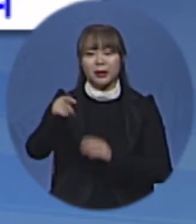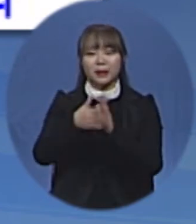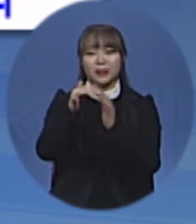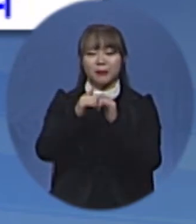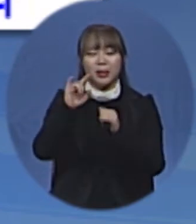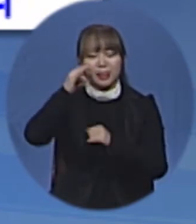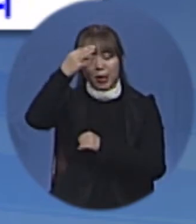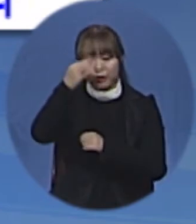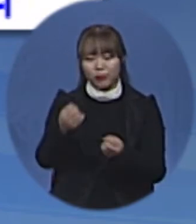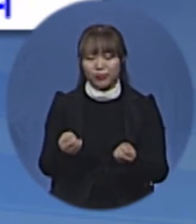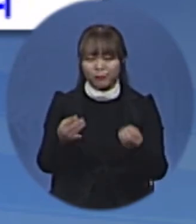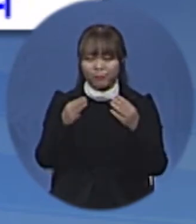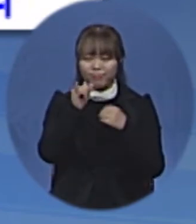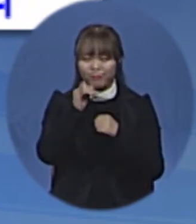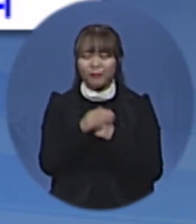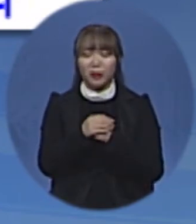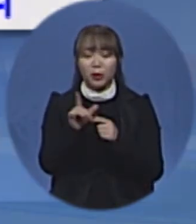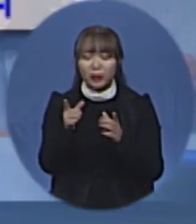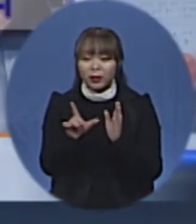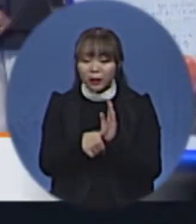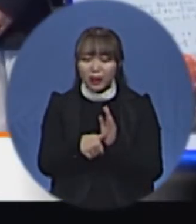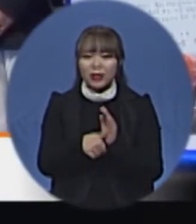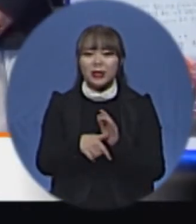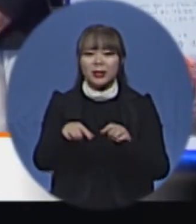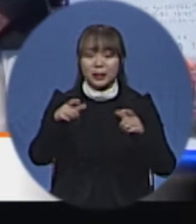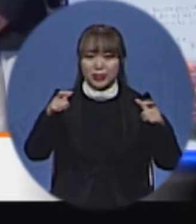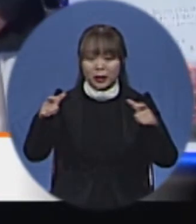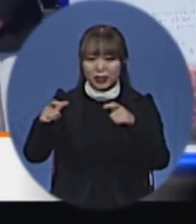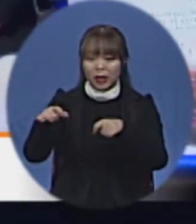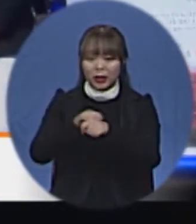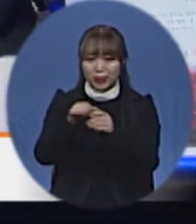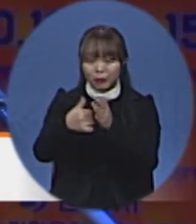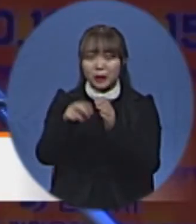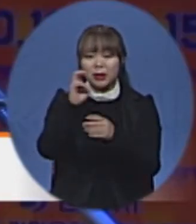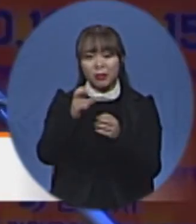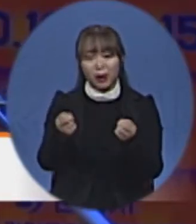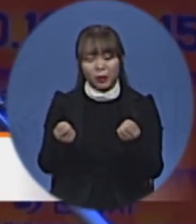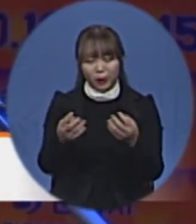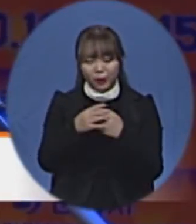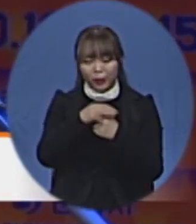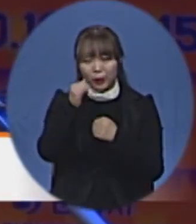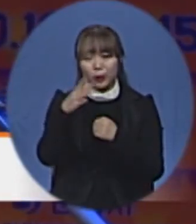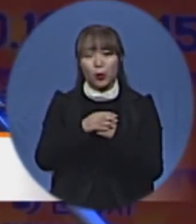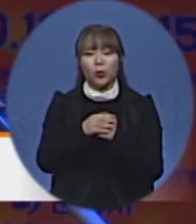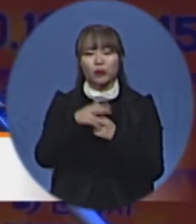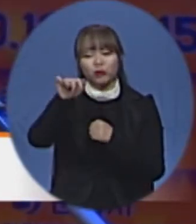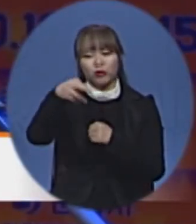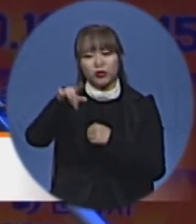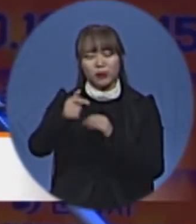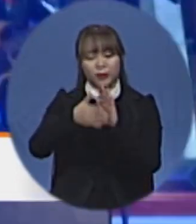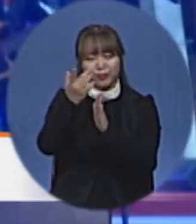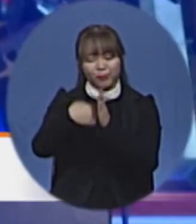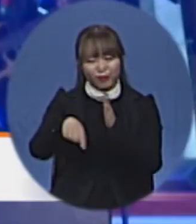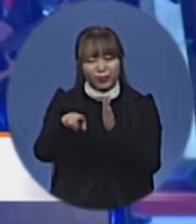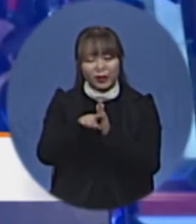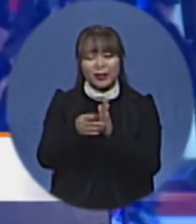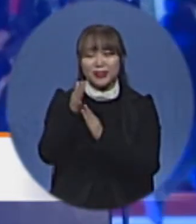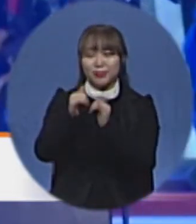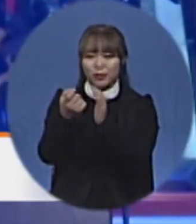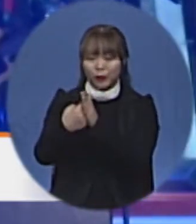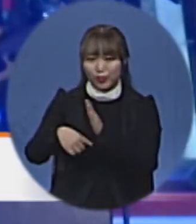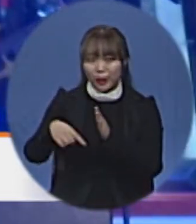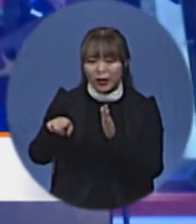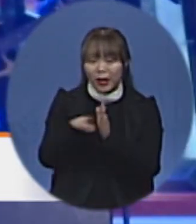시민예술제를 개최했습니다. 축제에서는 지역 특산물과 음악회 등이 열렸으며 특히 순천시를 위해 애쓴 순천 시민들에